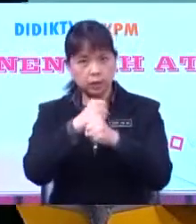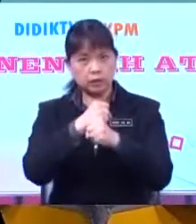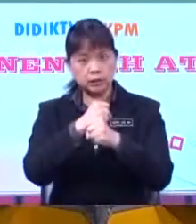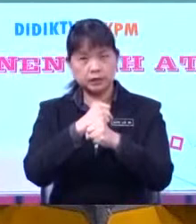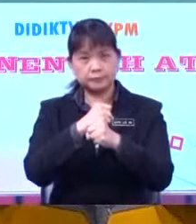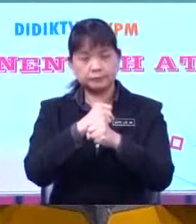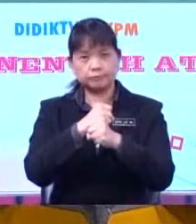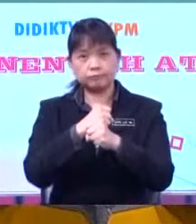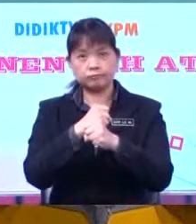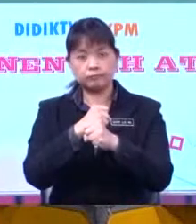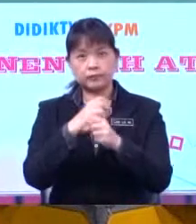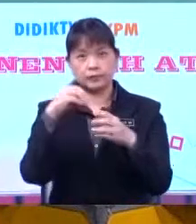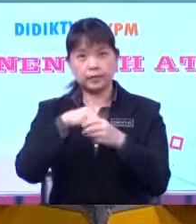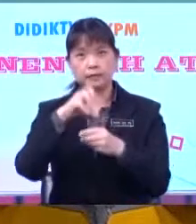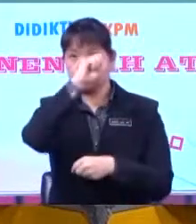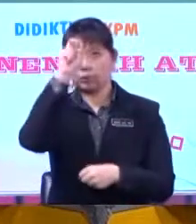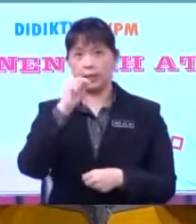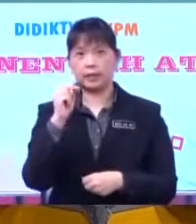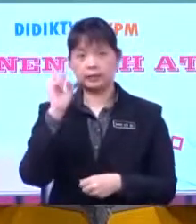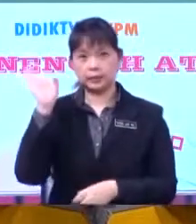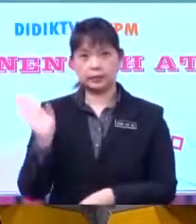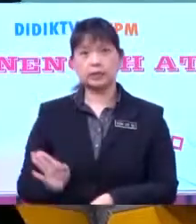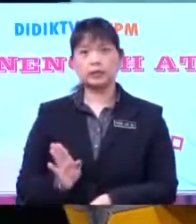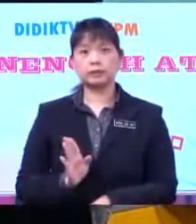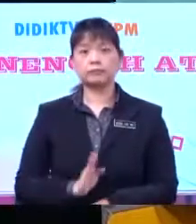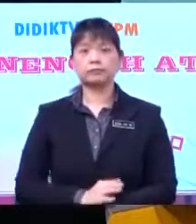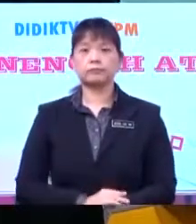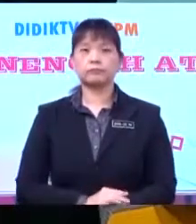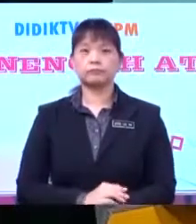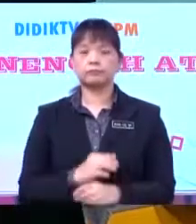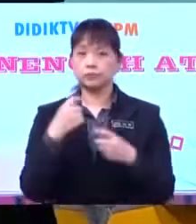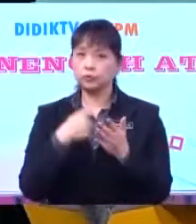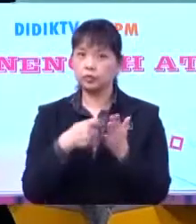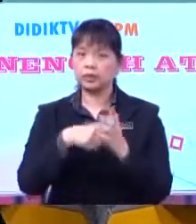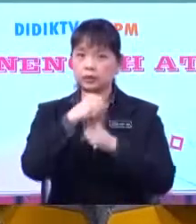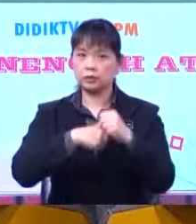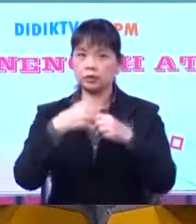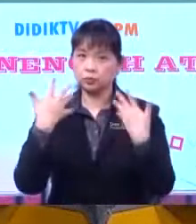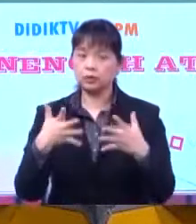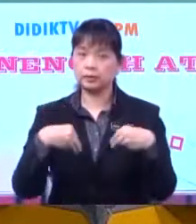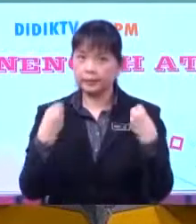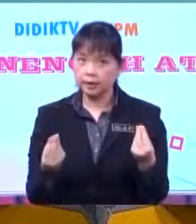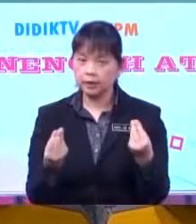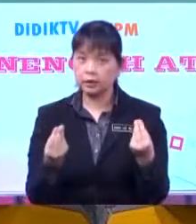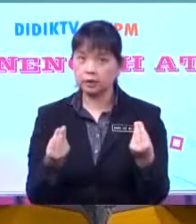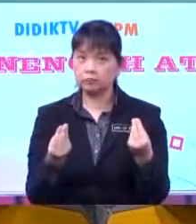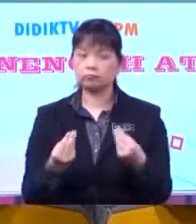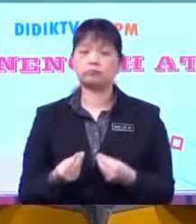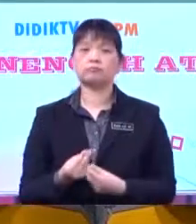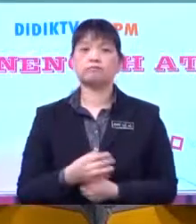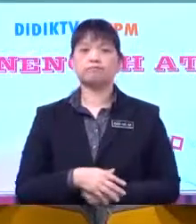kadang Cukai juga tahunan sudah diberikan a b c gak ada juga juga diberikan